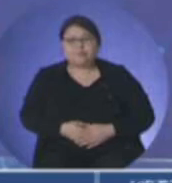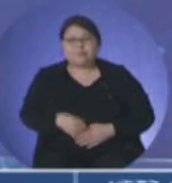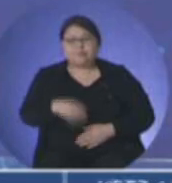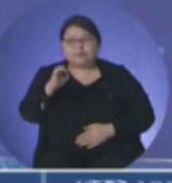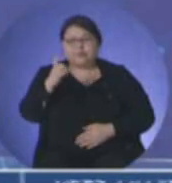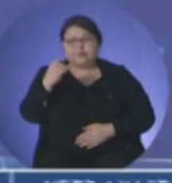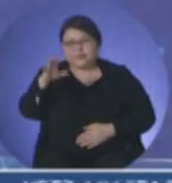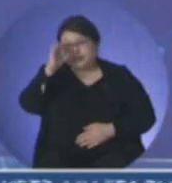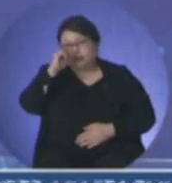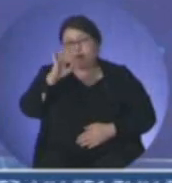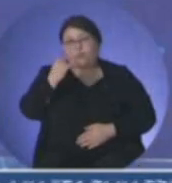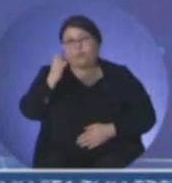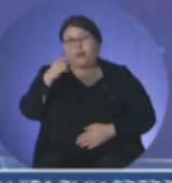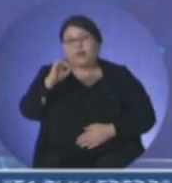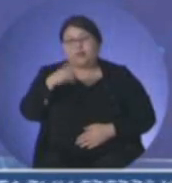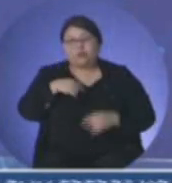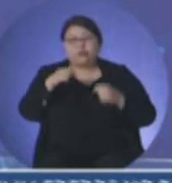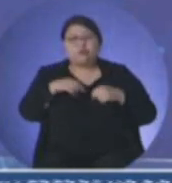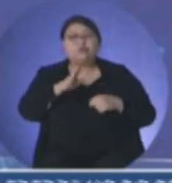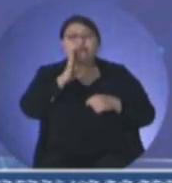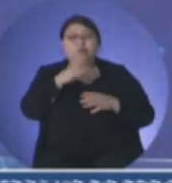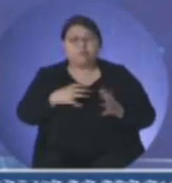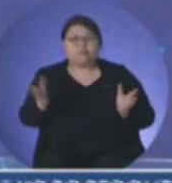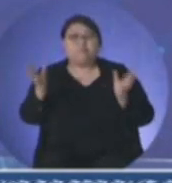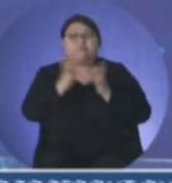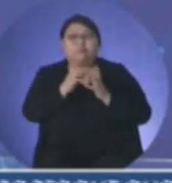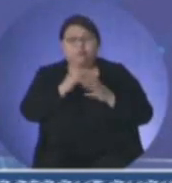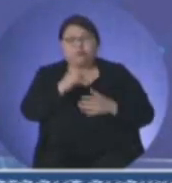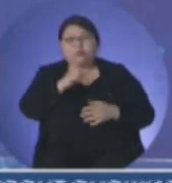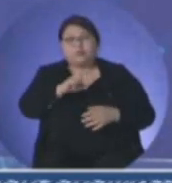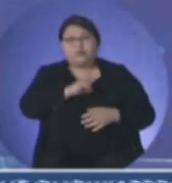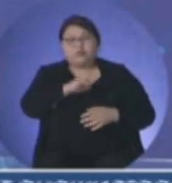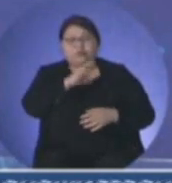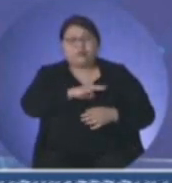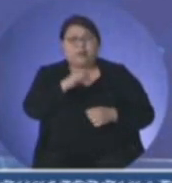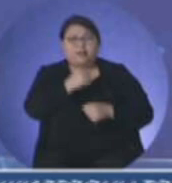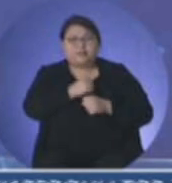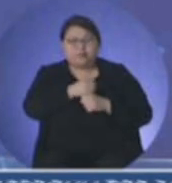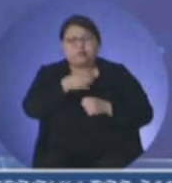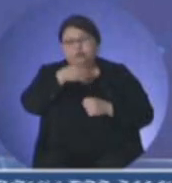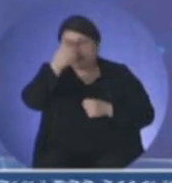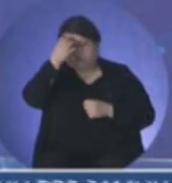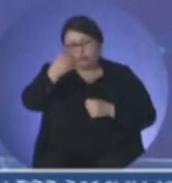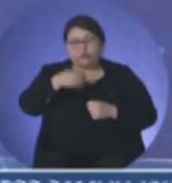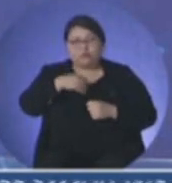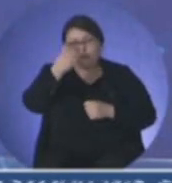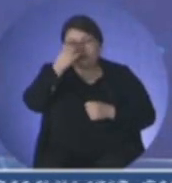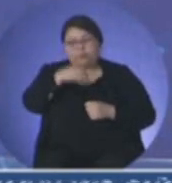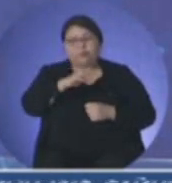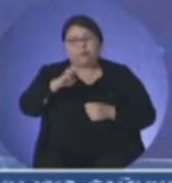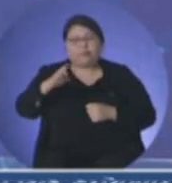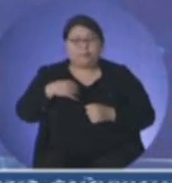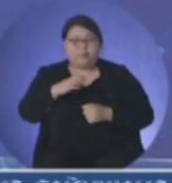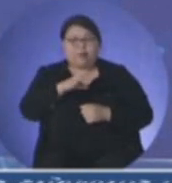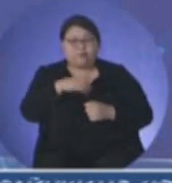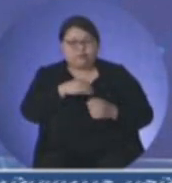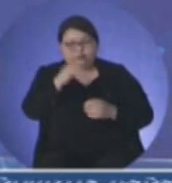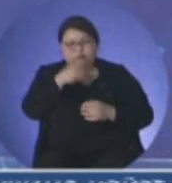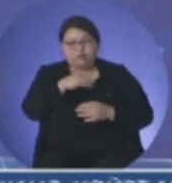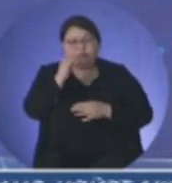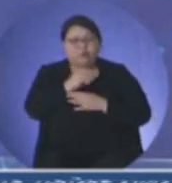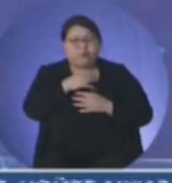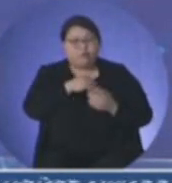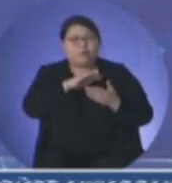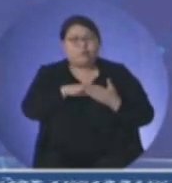Ерөнхий сайд оюун эрдэнэ өнөөдрийн өглөөний уулзалтаа хүний эрхийн төлөө ажилладаг төр, төрийн бус байгууллагын төлөөлөлтөд уулзаж, шинэ